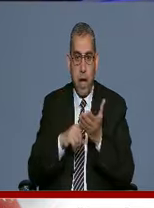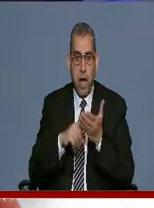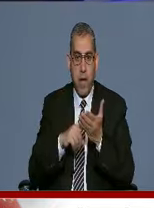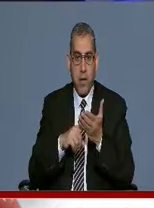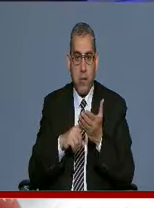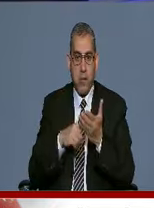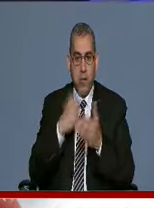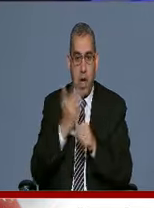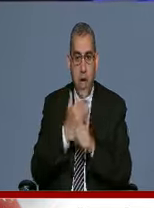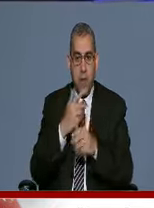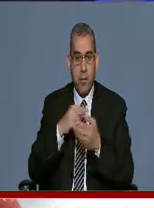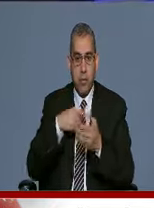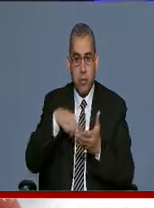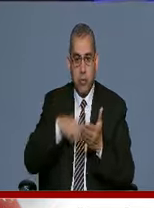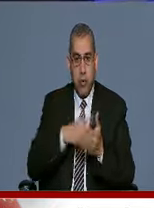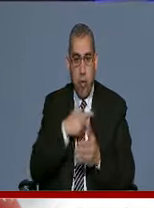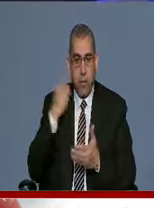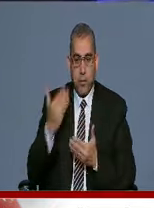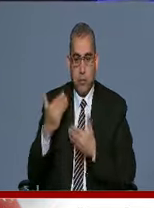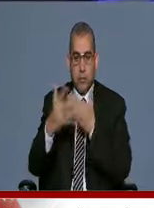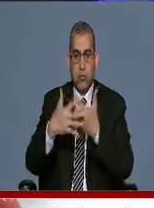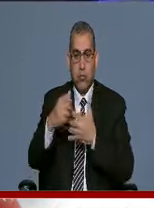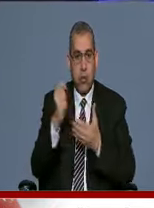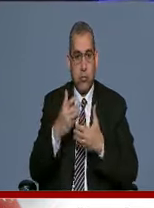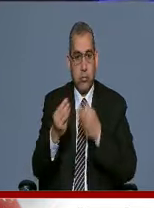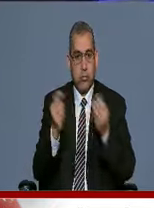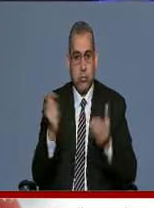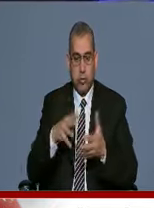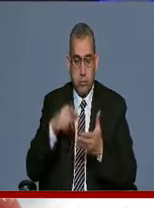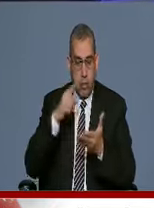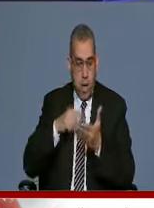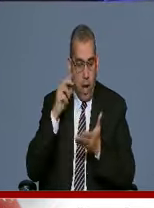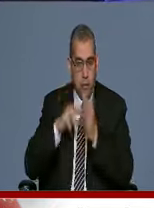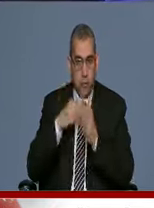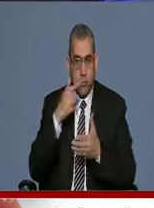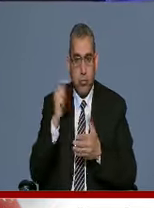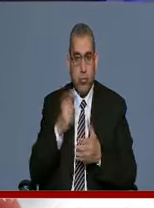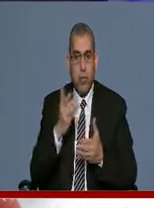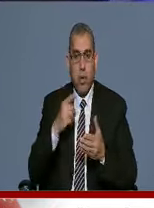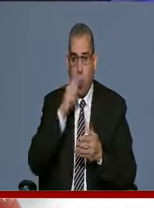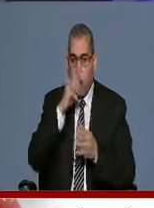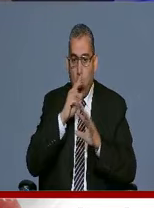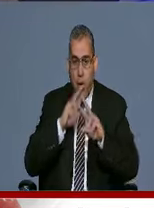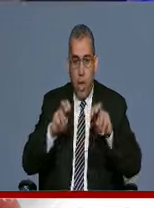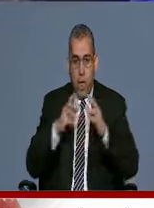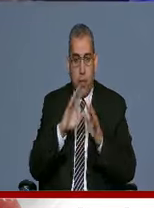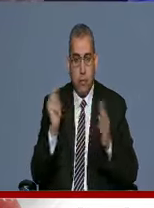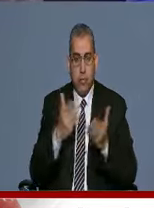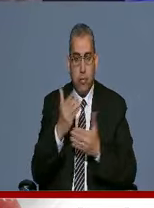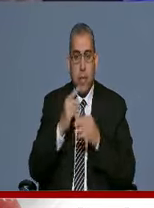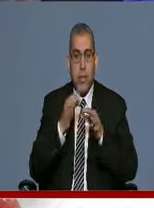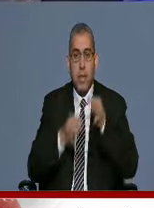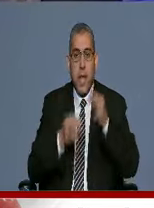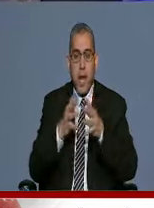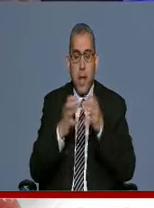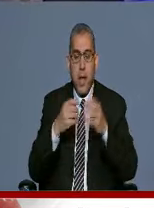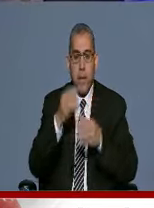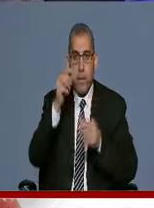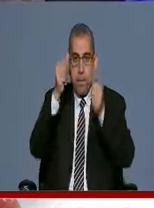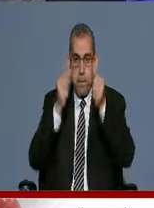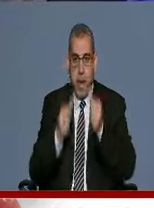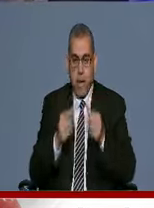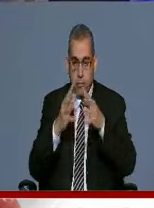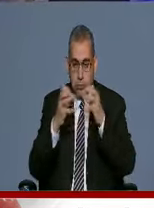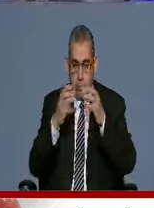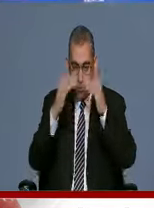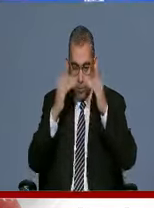في اتخاذ القرارات ووضع الخطط الاستراتيجيه. على سبيل المثال فندم تم تصميم منصات لتبادل وتحليل البيانات لبعض الجهات الحكوميه كانت